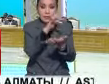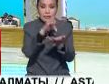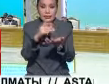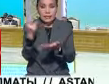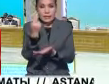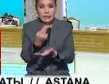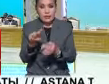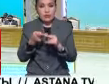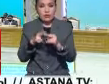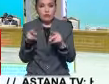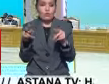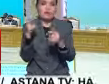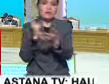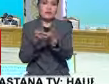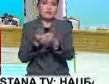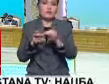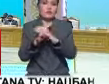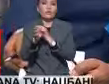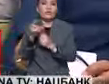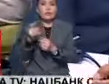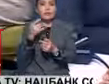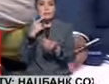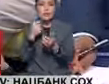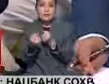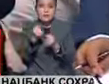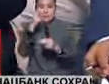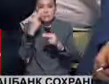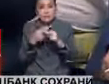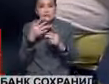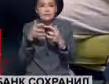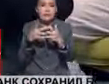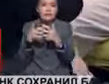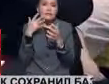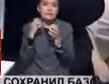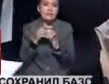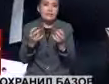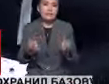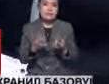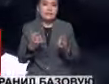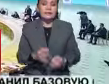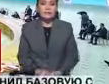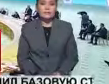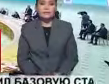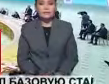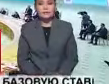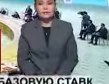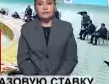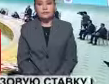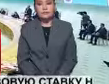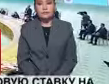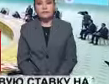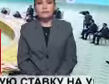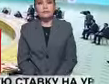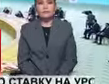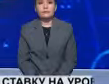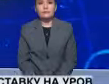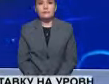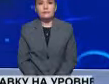яркое свидетельство нерушимых братских связей между двумя государствами. Ольга Литвина, Анна Расульбаева, Астана Таймс.